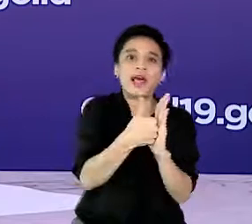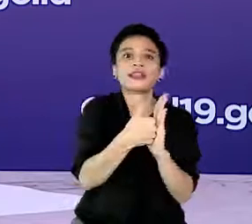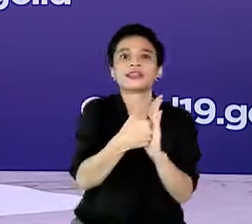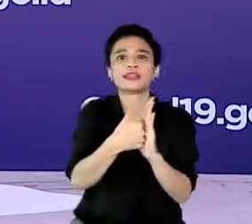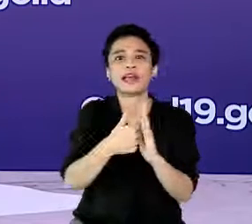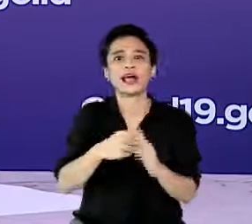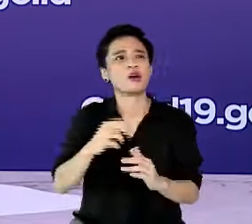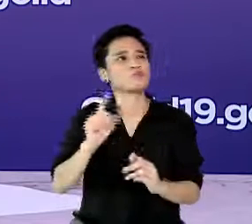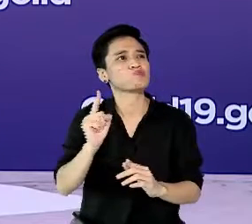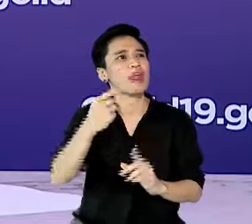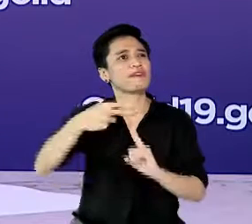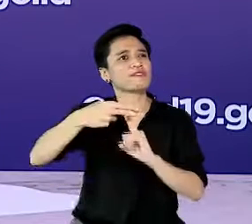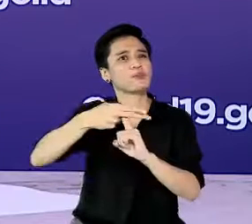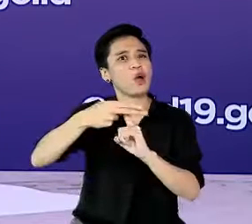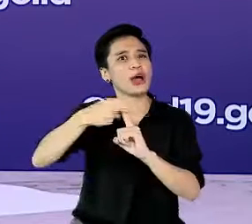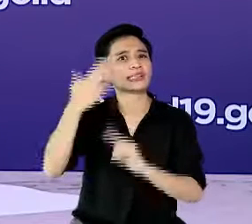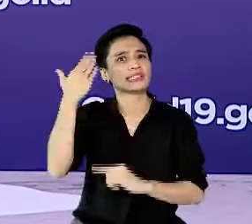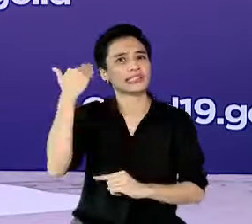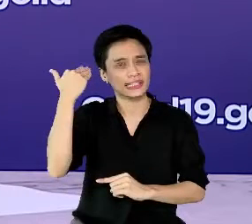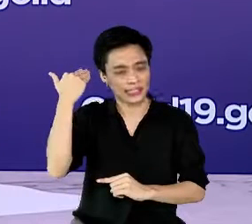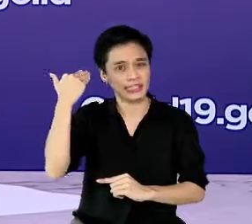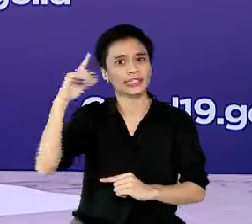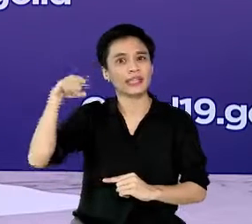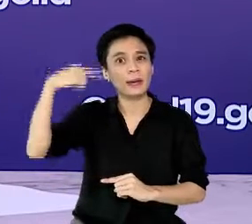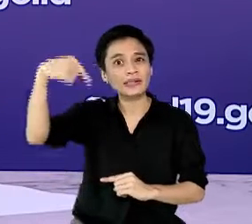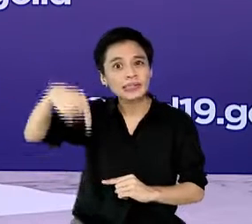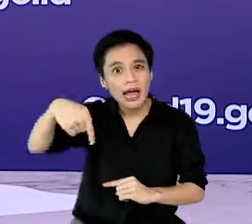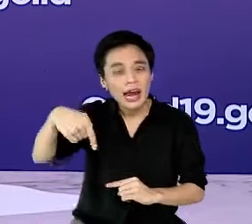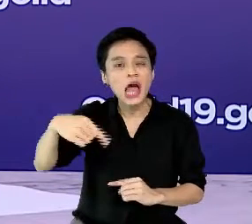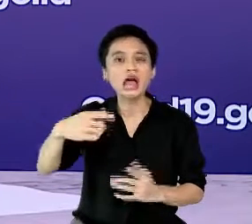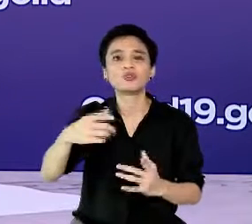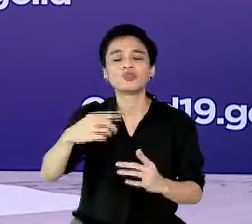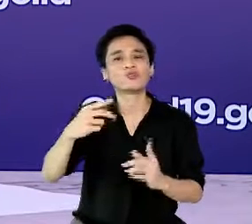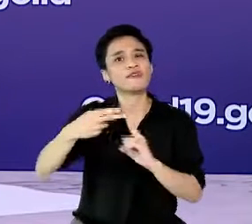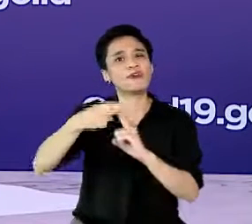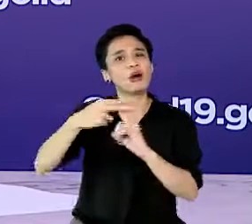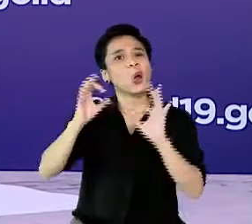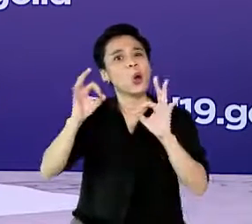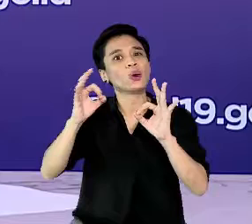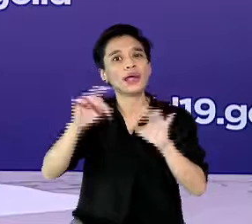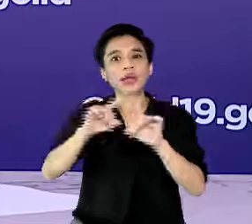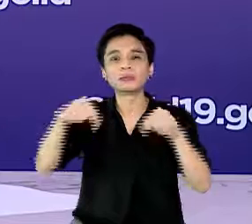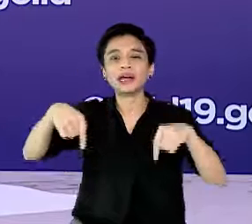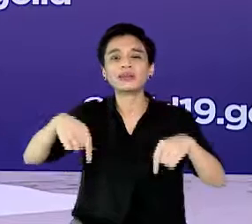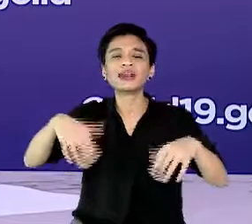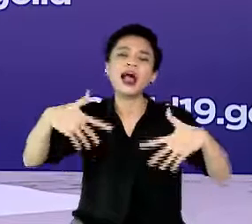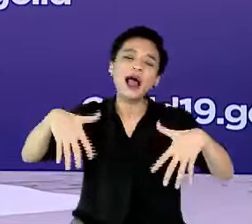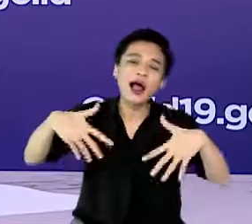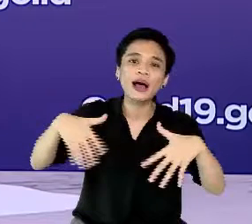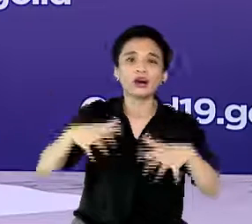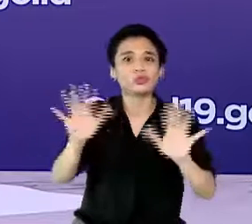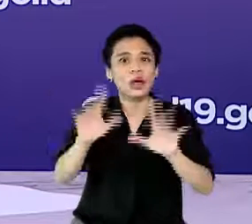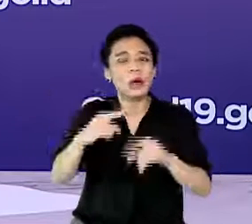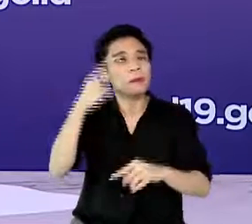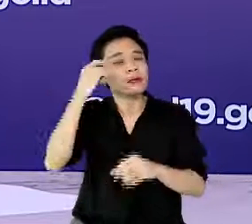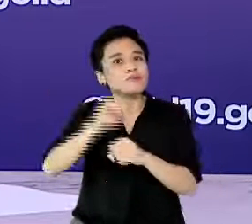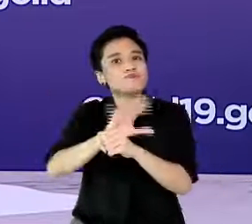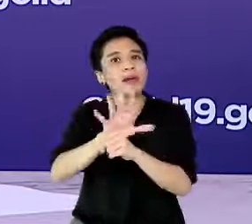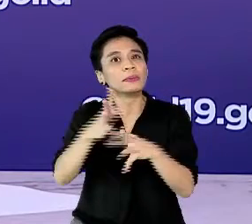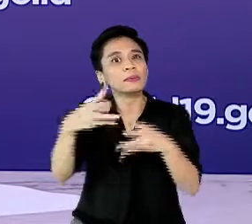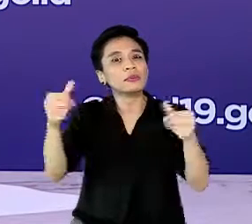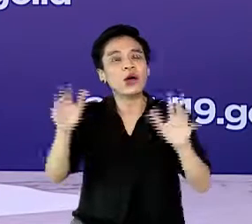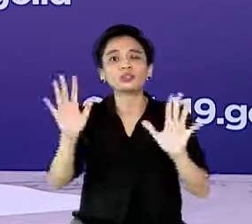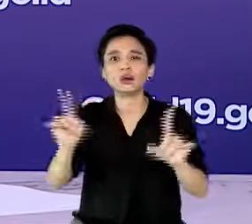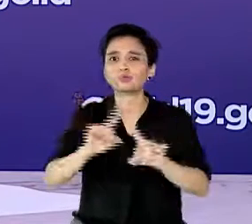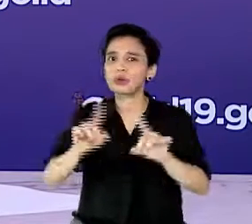rasakan sejak bulan Februari tidak dapat dipungkiri bisa membuat kita lengah dan merasa bahwa pandemi telah usai namun